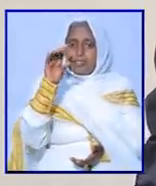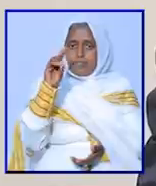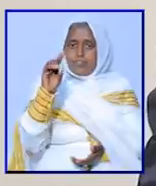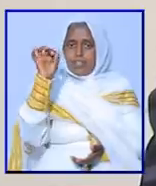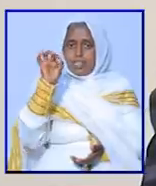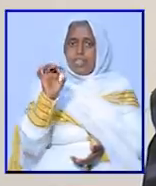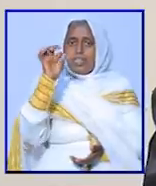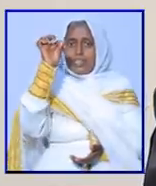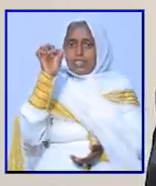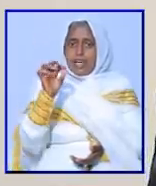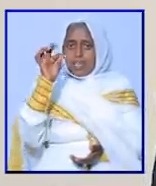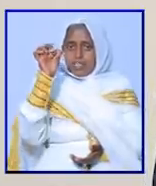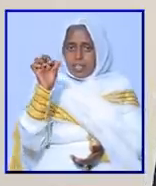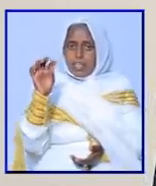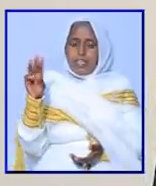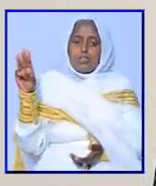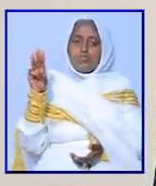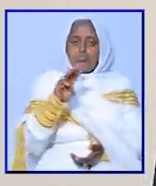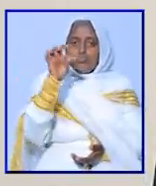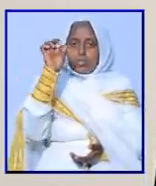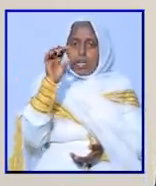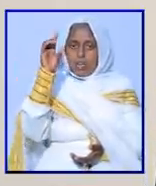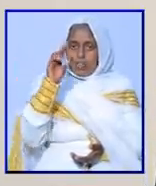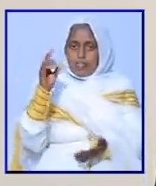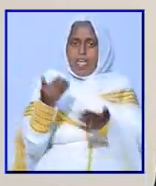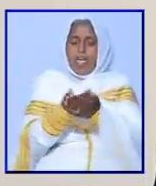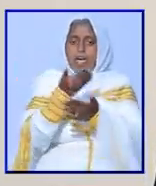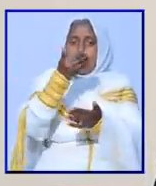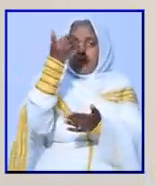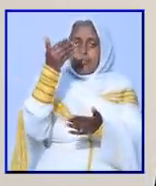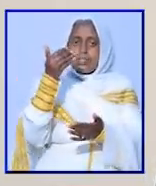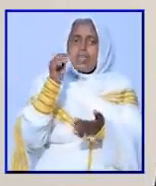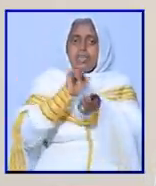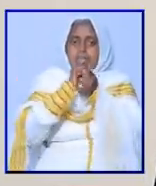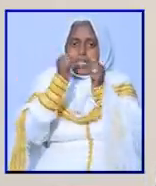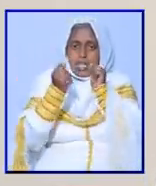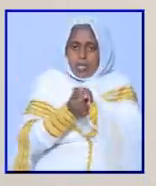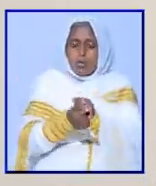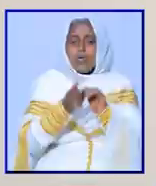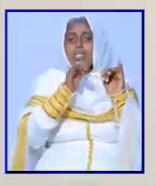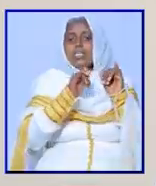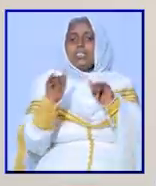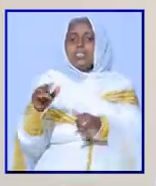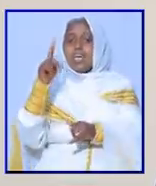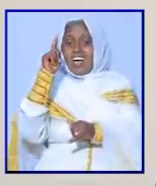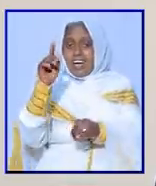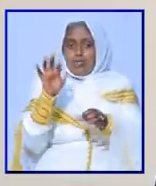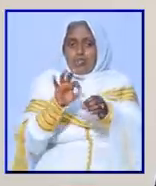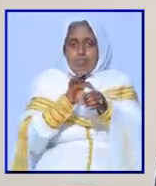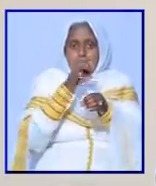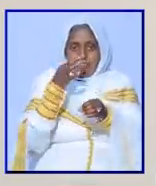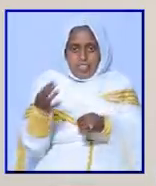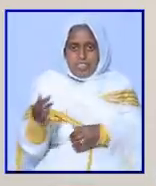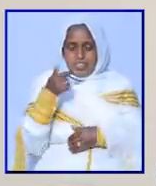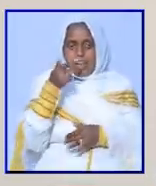ወመክፈልታተ ሱታፌ ሀብት ህልው እንዘ አሃዱ መንፈስ።